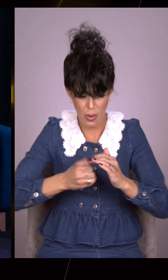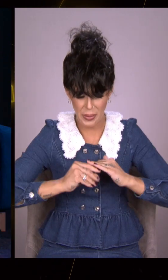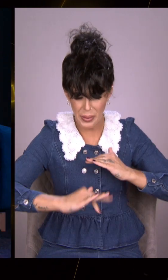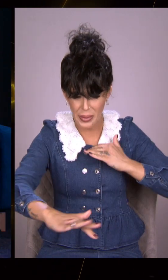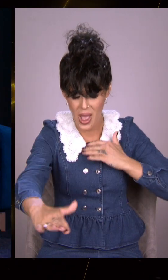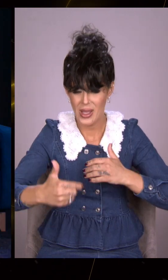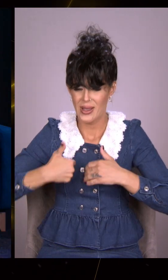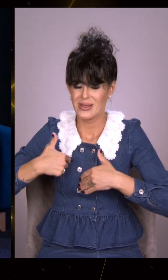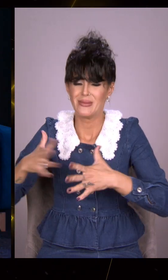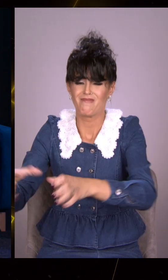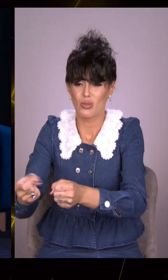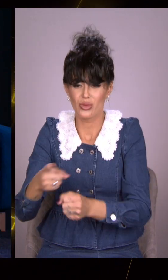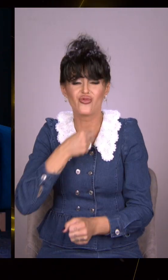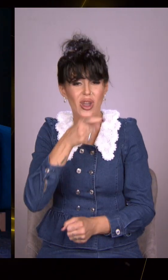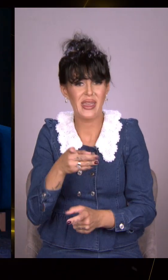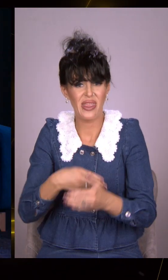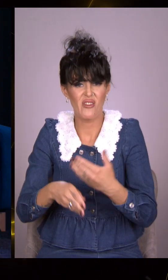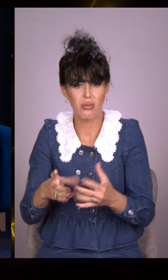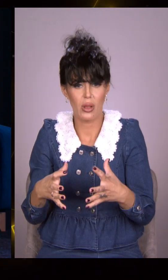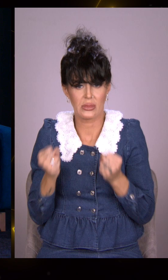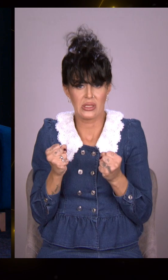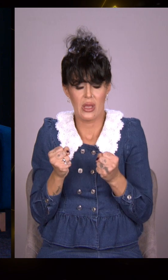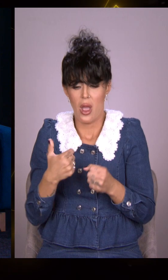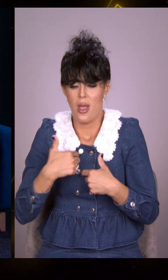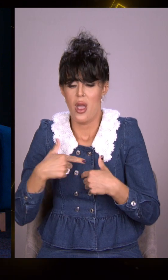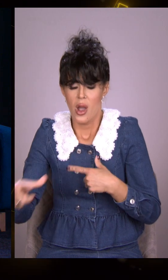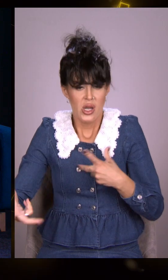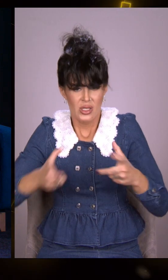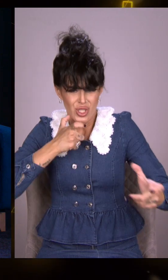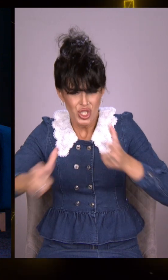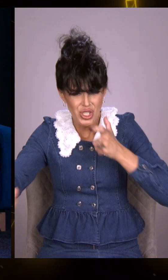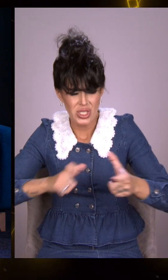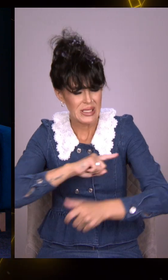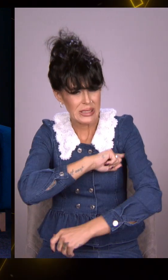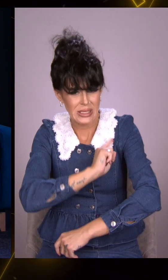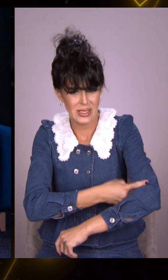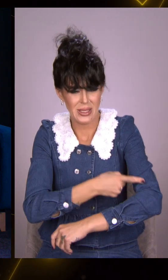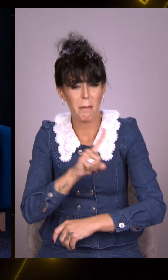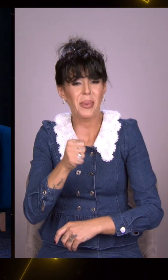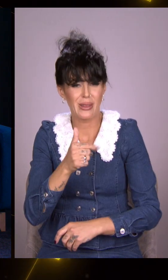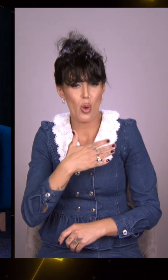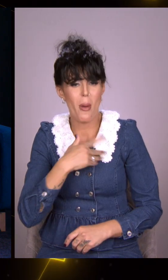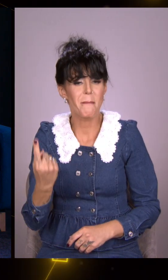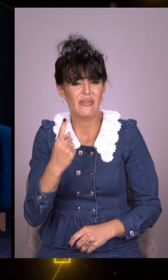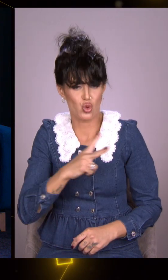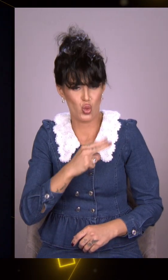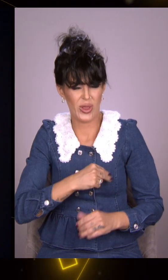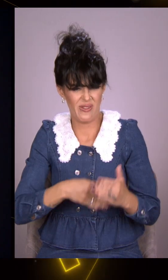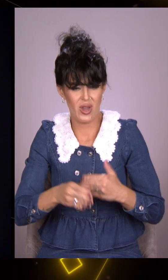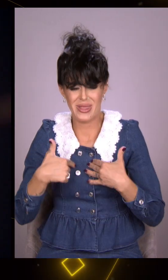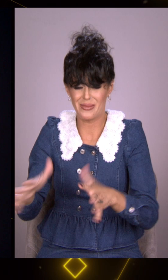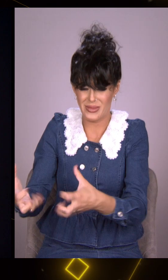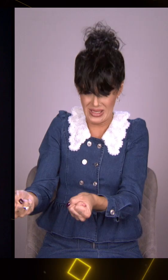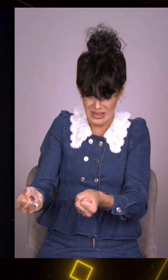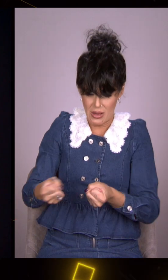погреб. Вона оцепеніла? Так, да, вона істерично так кричала. Вона не розуміла,